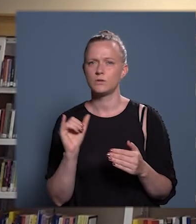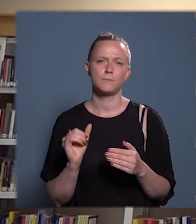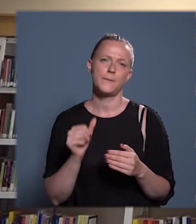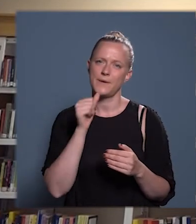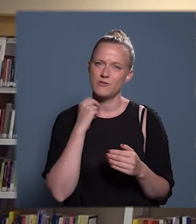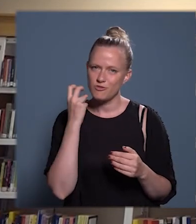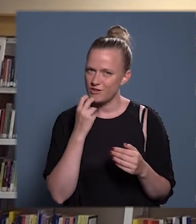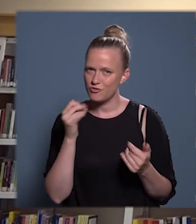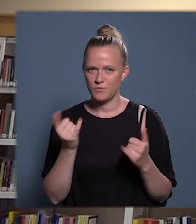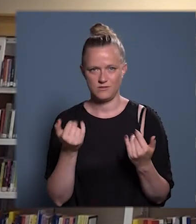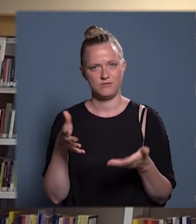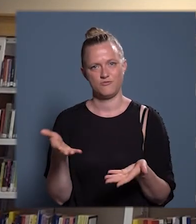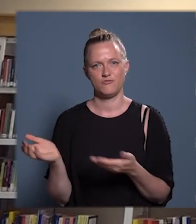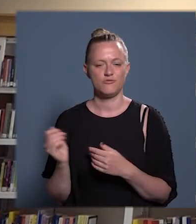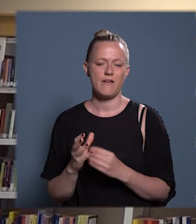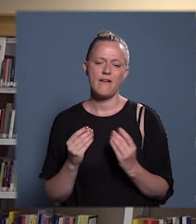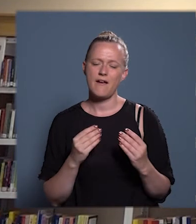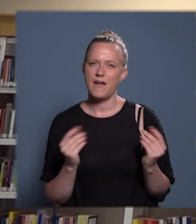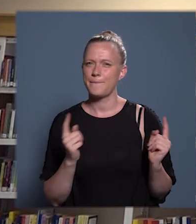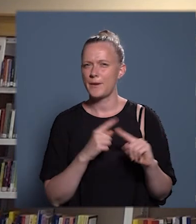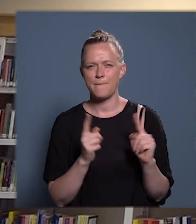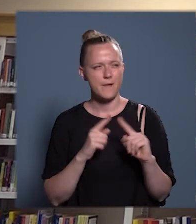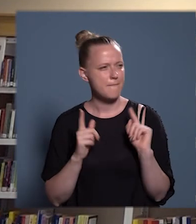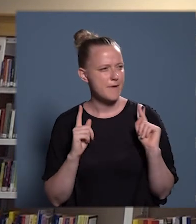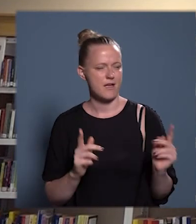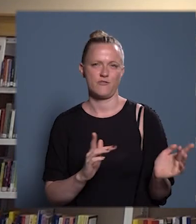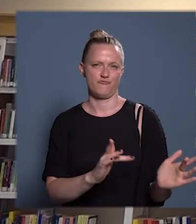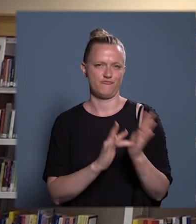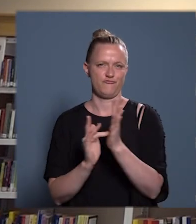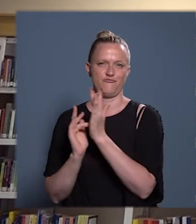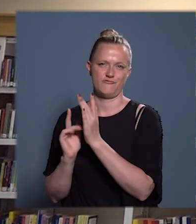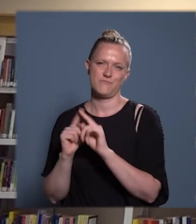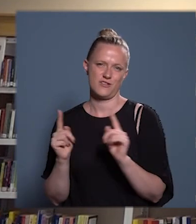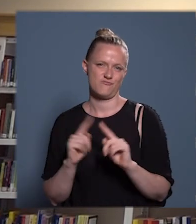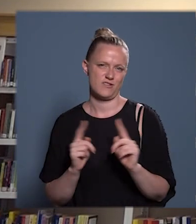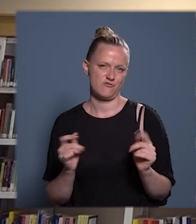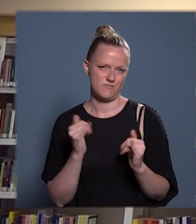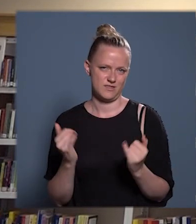Pesterzsébet, hogy hány arca van, mindig más-más.